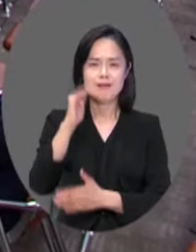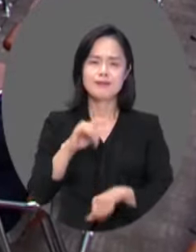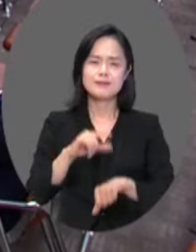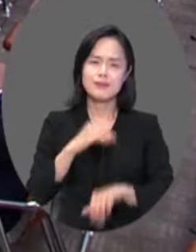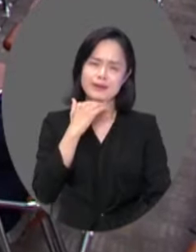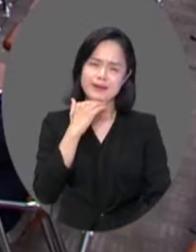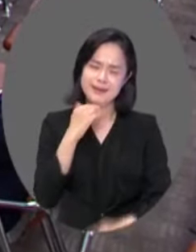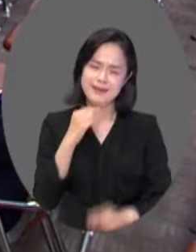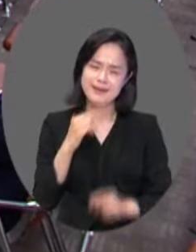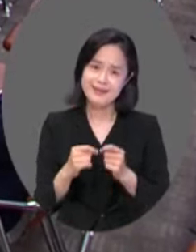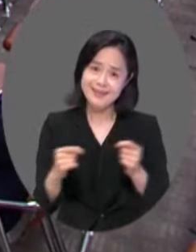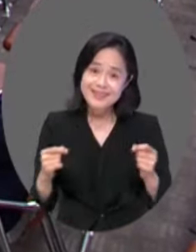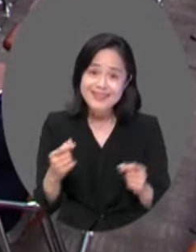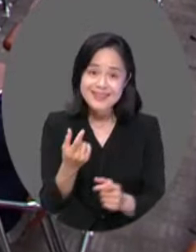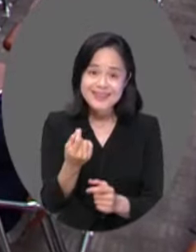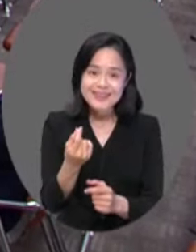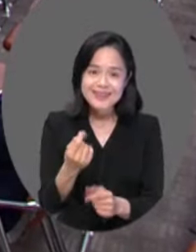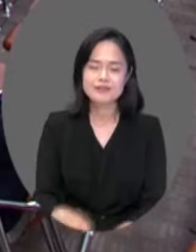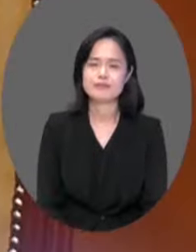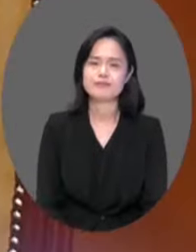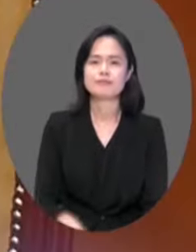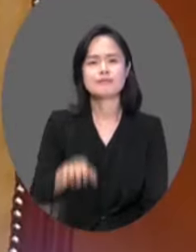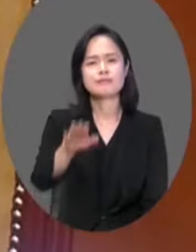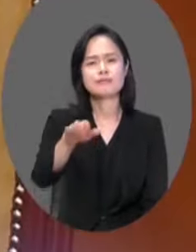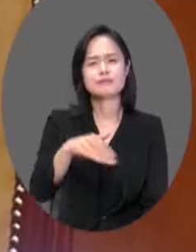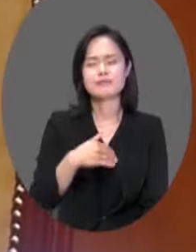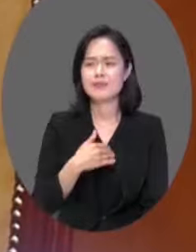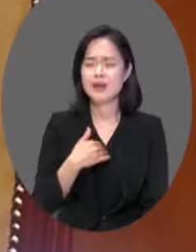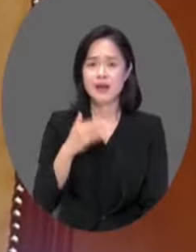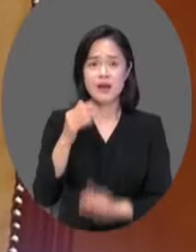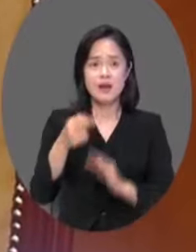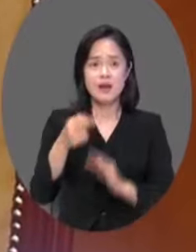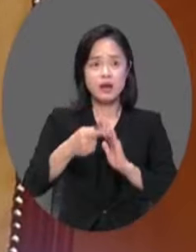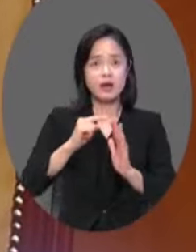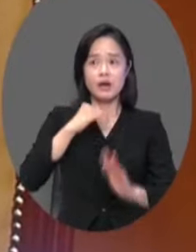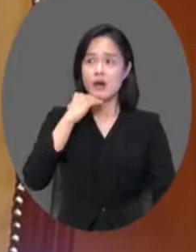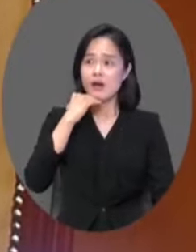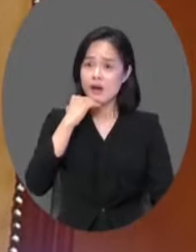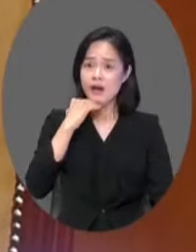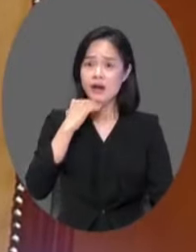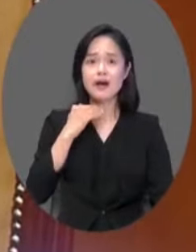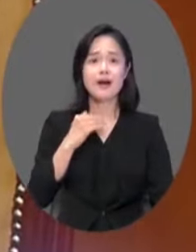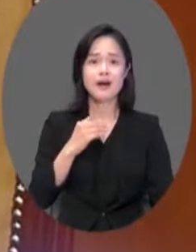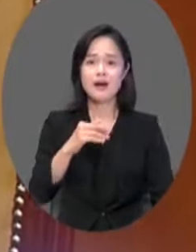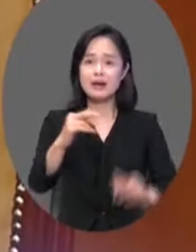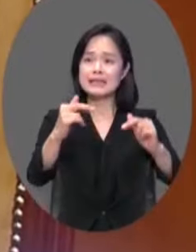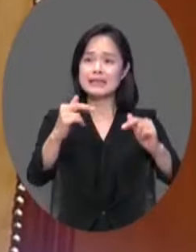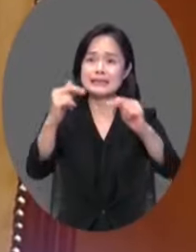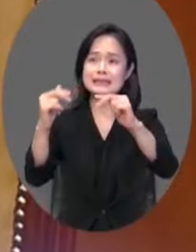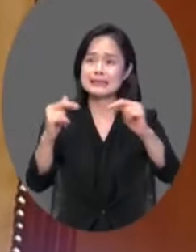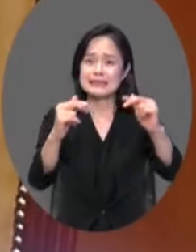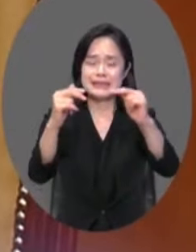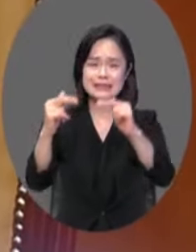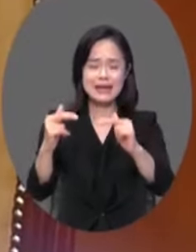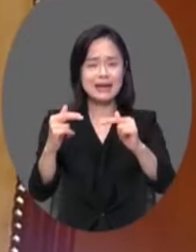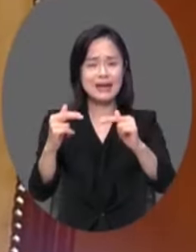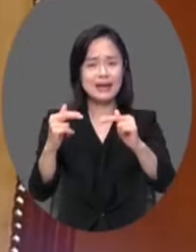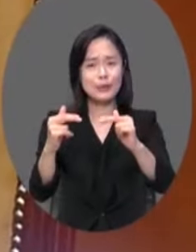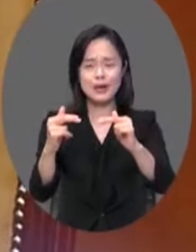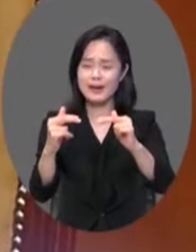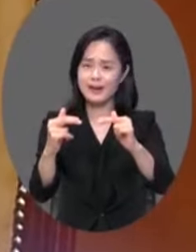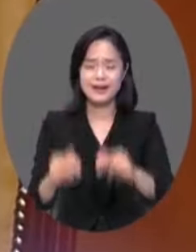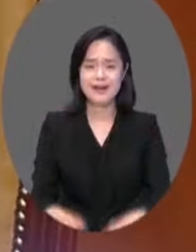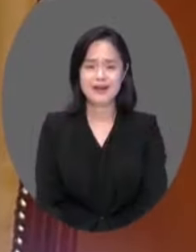아니 왜 저 하기 전에 자꾸 싸우셔가지고 리듬을 깨십니까 이렇게. 아니 지금 이준석 위원님 발언 시간 드렸는데 그러면 두 사람을 지금 동시에